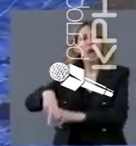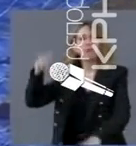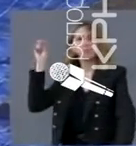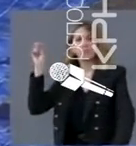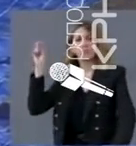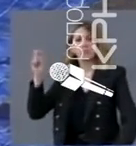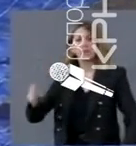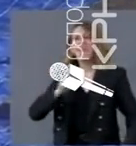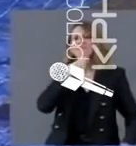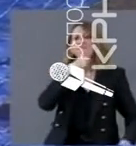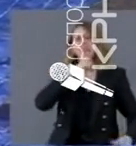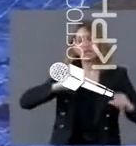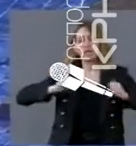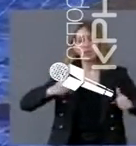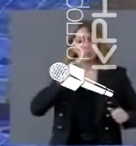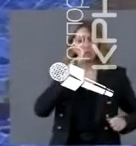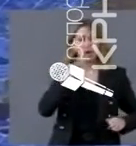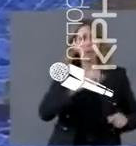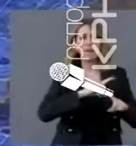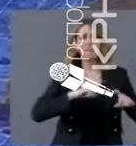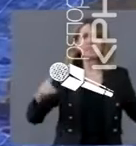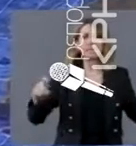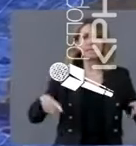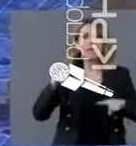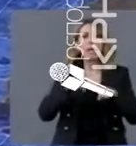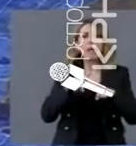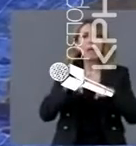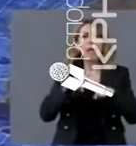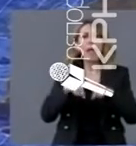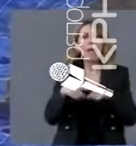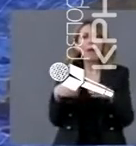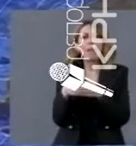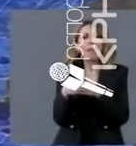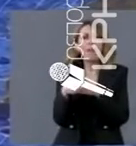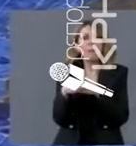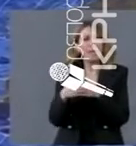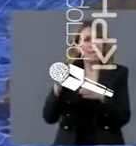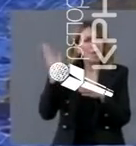μου είναι πολύ μικρό για να διαπράξει μια τόσο μεγάλη ατιμία.